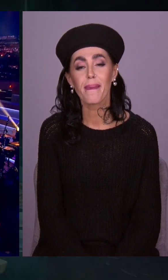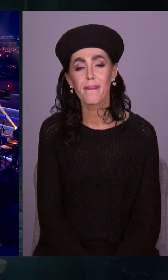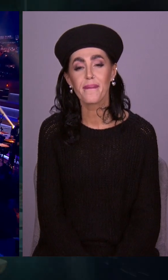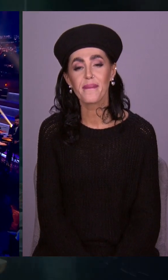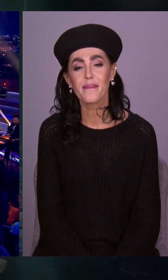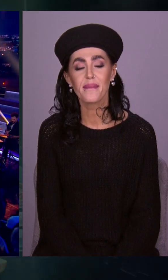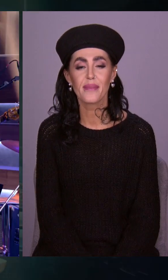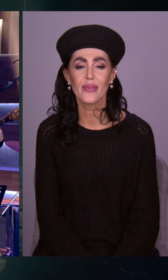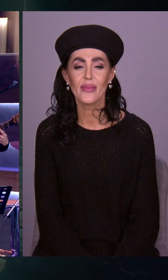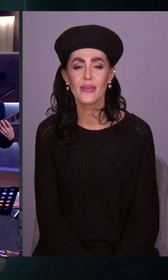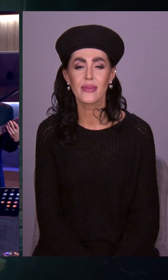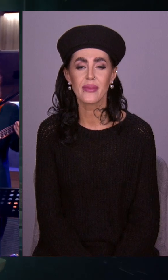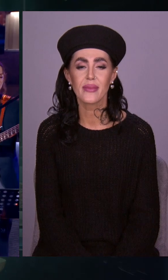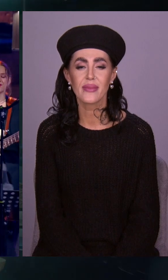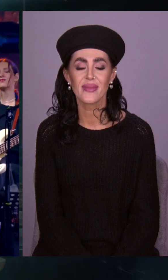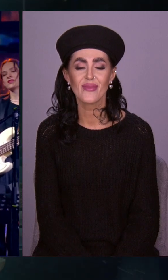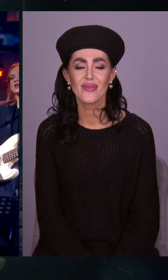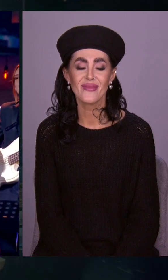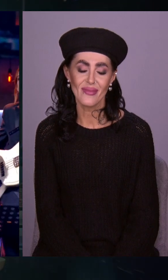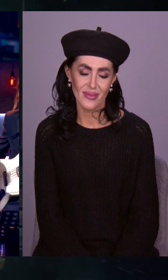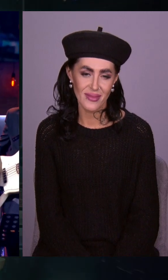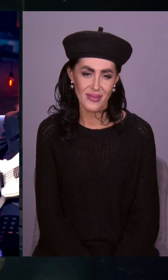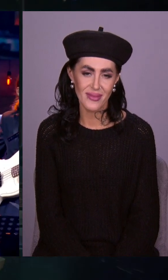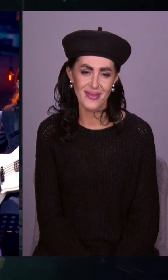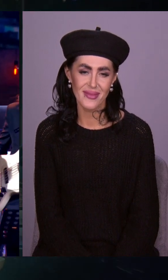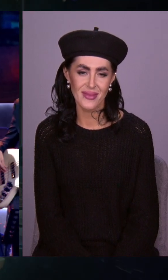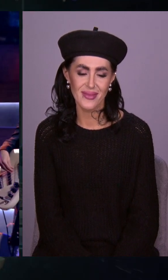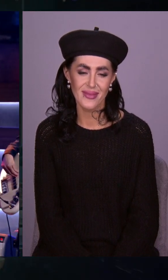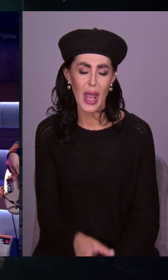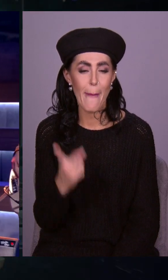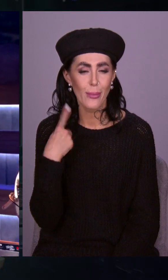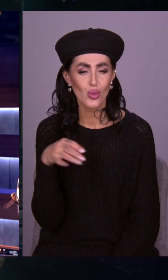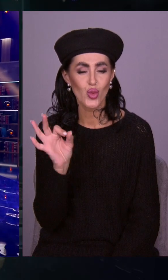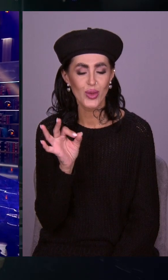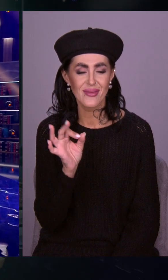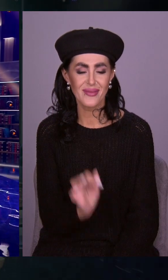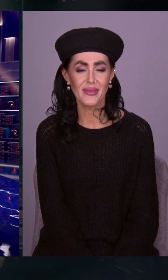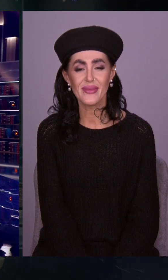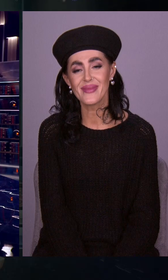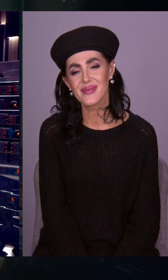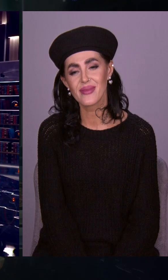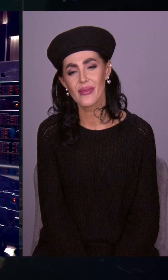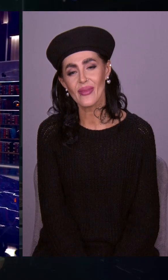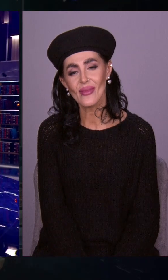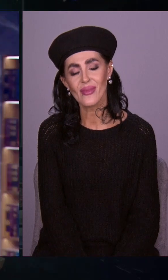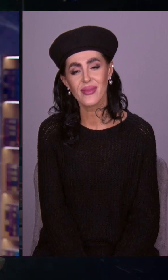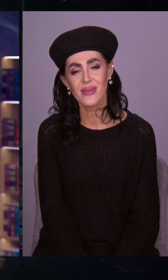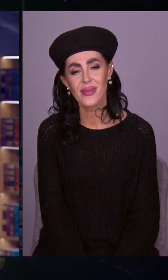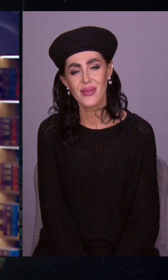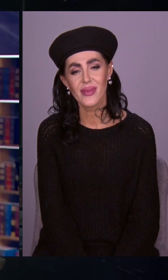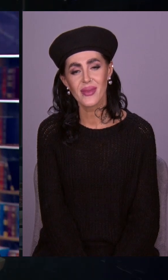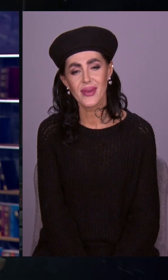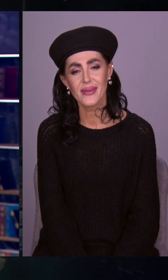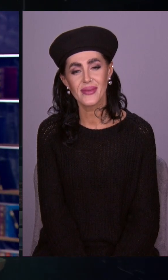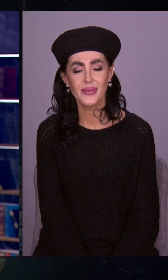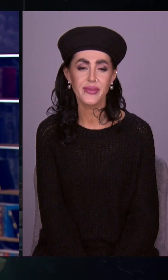Скільки таких, як я в твоєму житті, в палких очах моєму путі. Скільки ночей